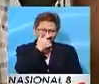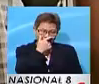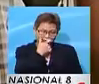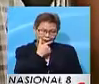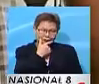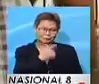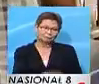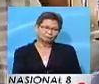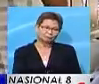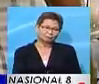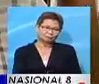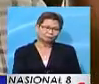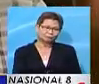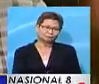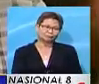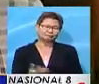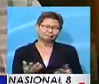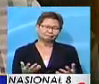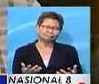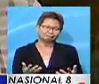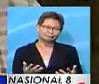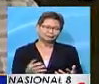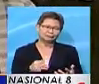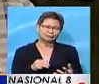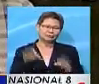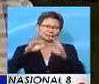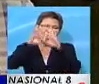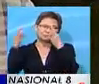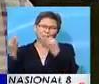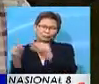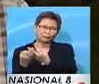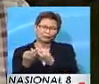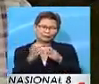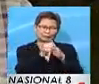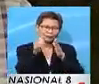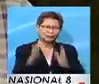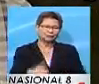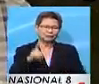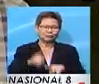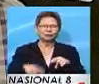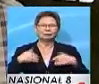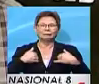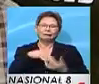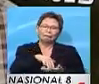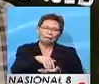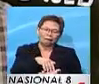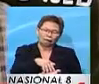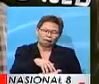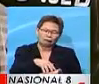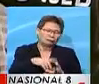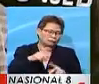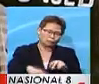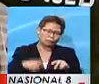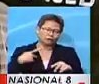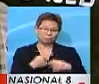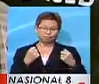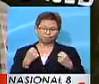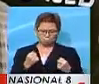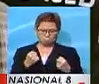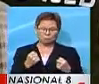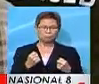juga tapi sayang family leader kita tak boleh lemb kita mestiu